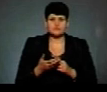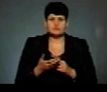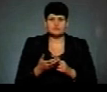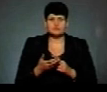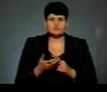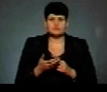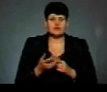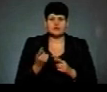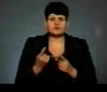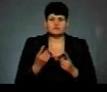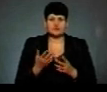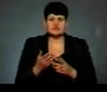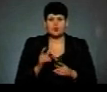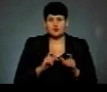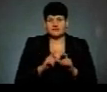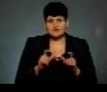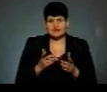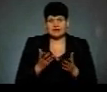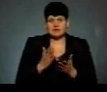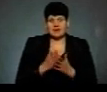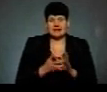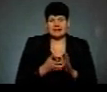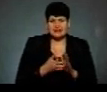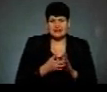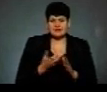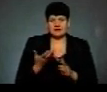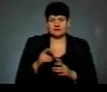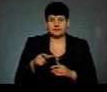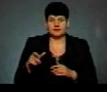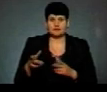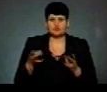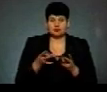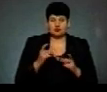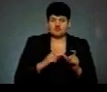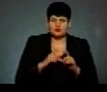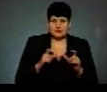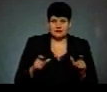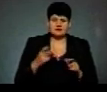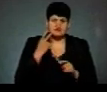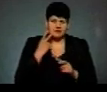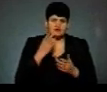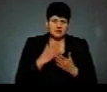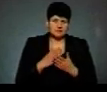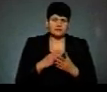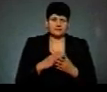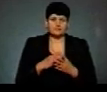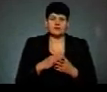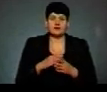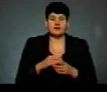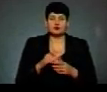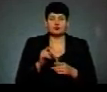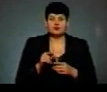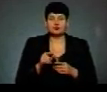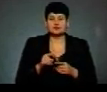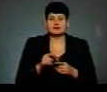скажімо, високим статусом. Це, як правило, університети, які мають недобір, потребують студентів і так далі. Хоча не завжди є, звісно, виключення, але як правило. Тому,